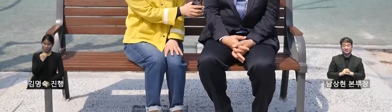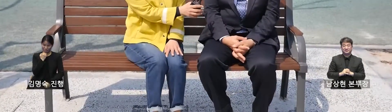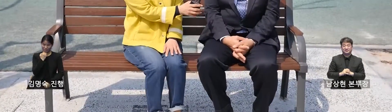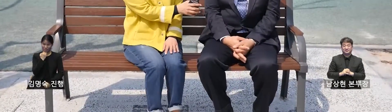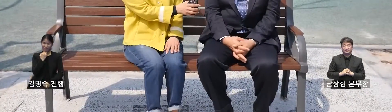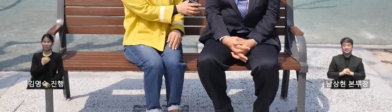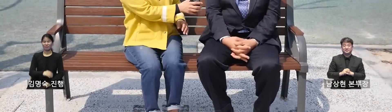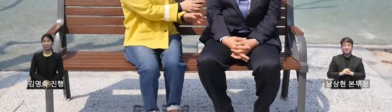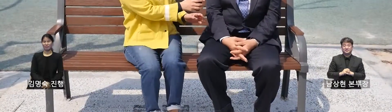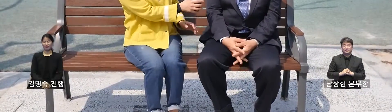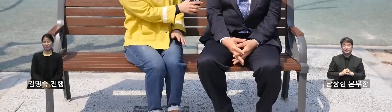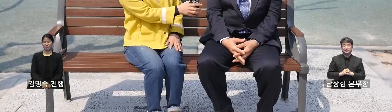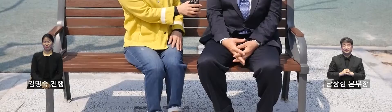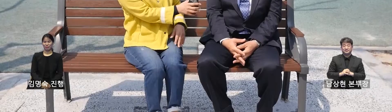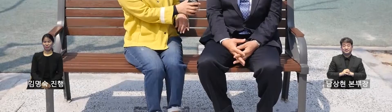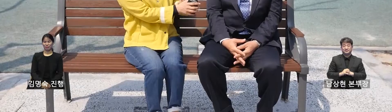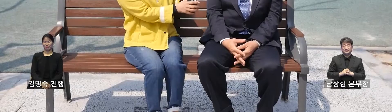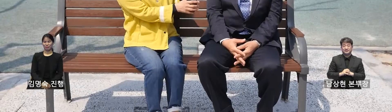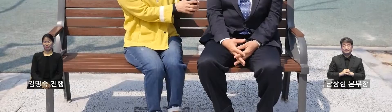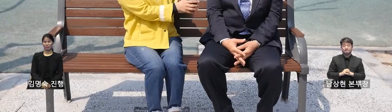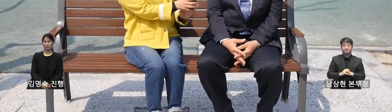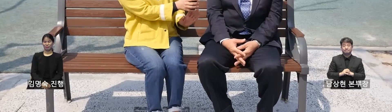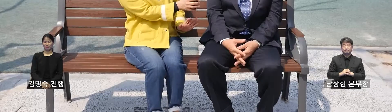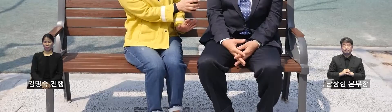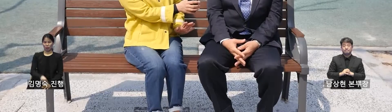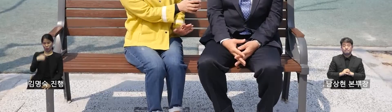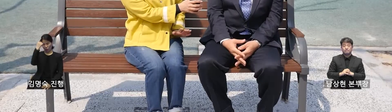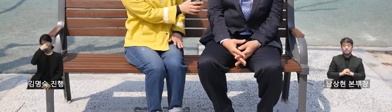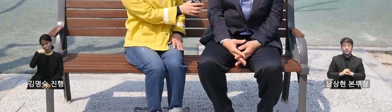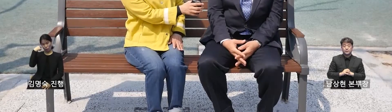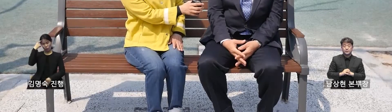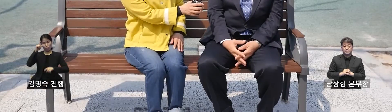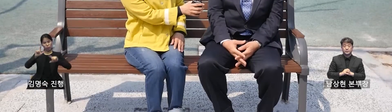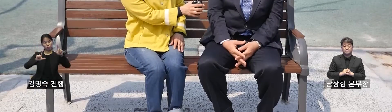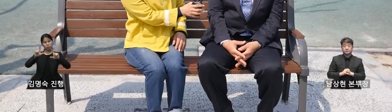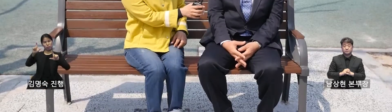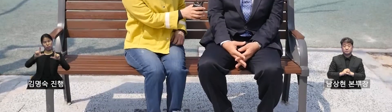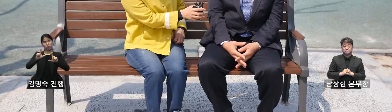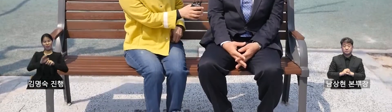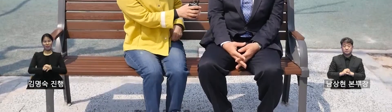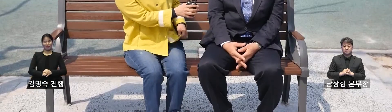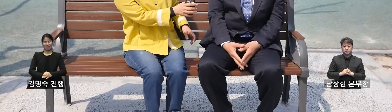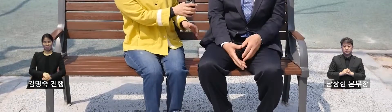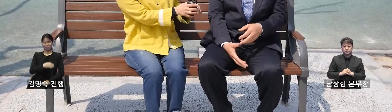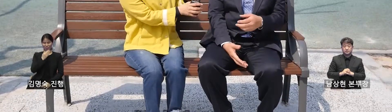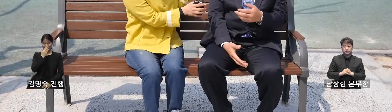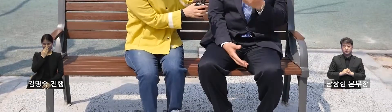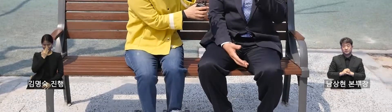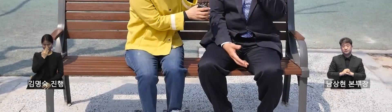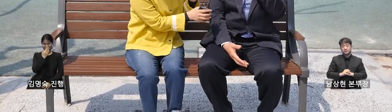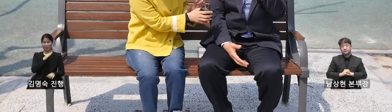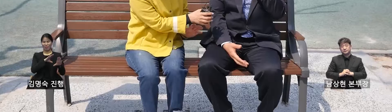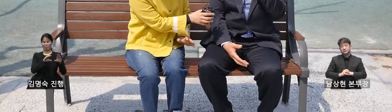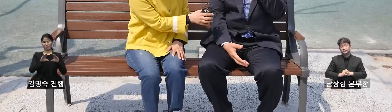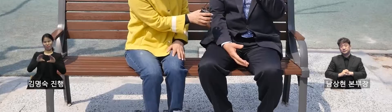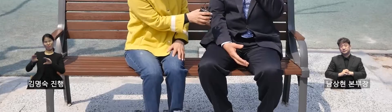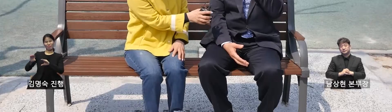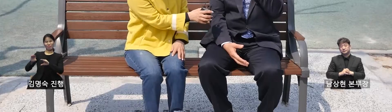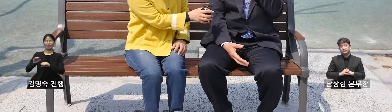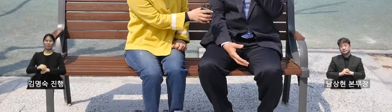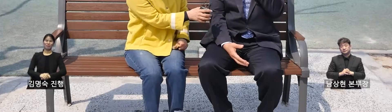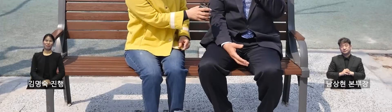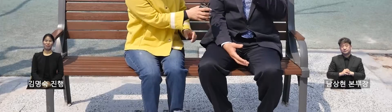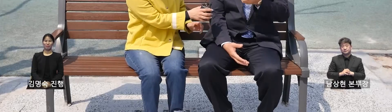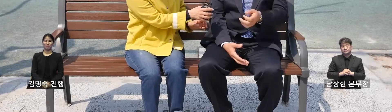기다리셨을 텐데 네. 근데 이렇게 인상이 너무 이렇게 뭐랄까 푸근하다고